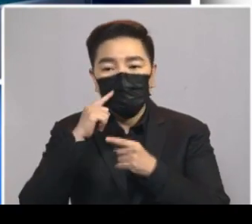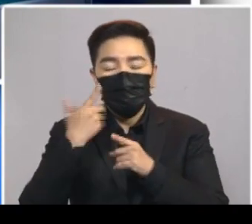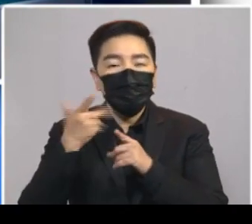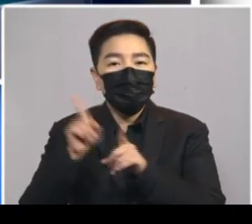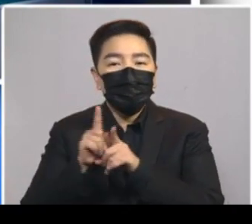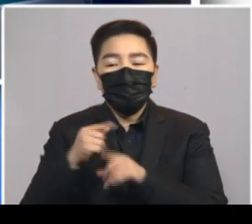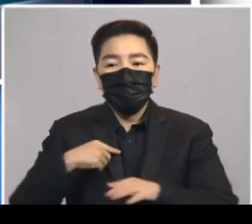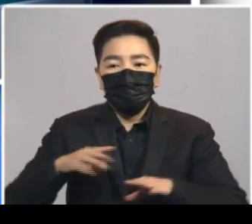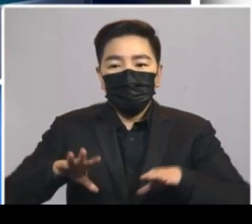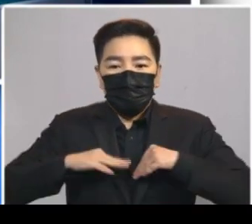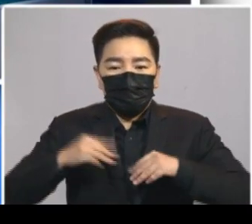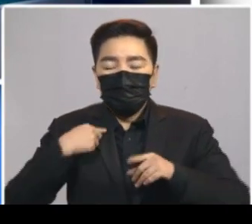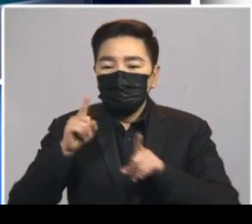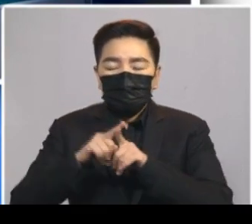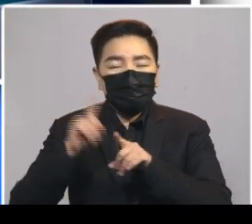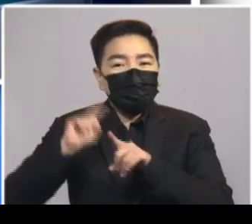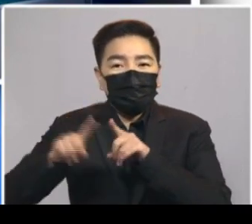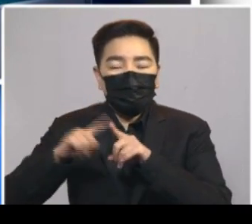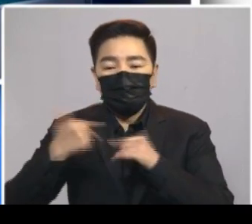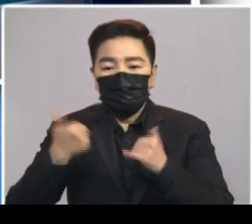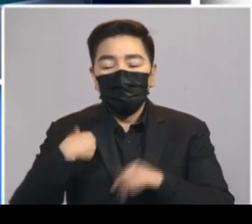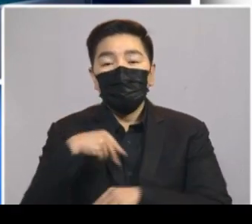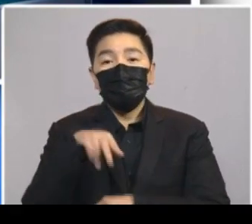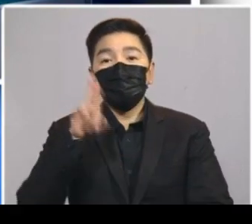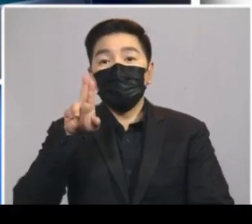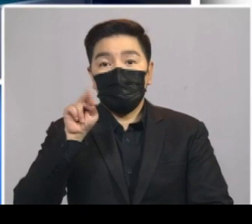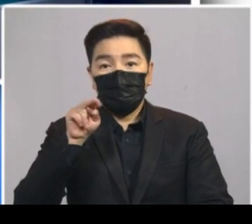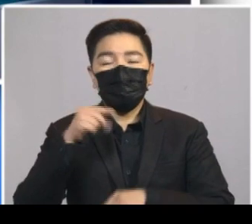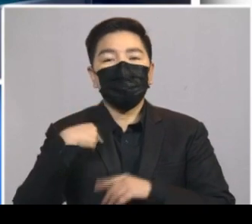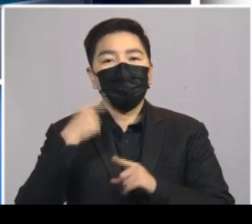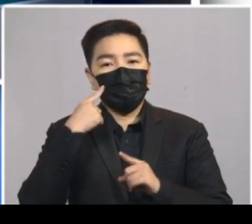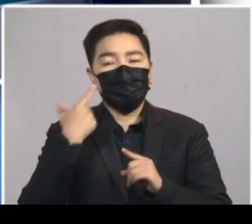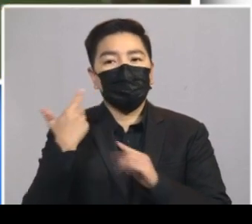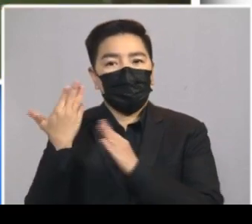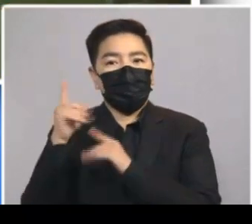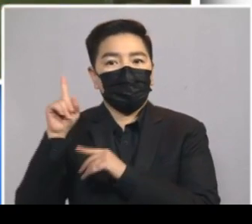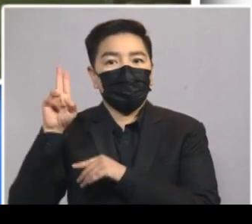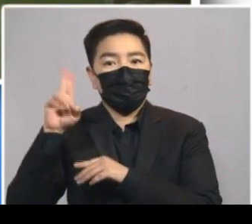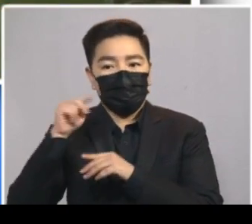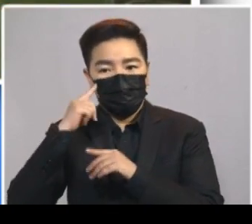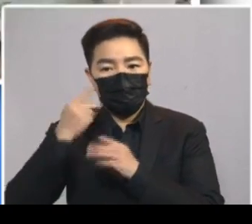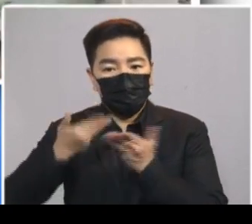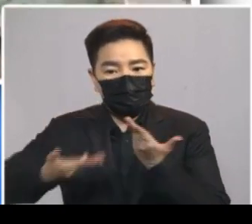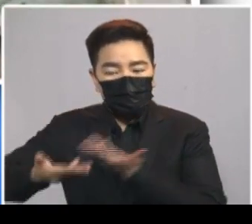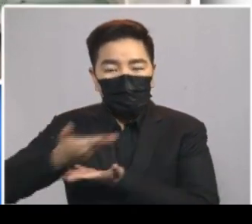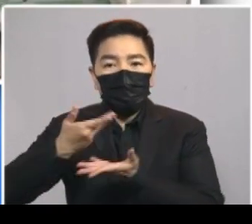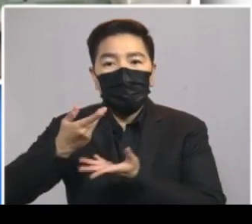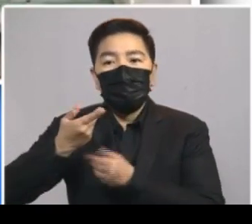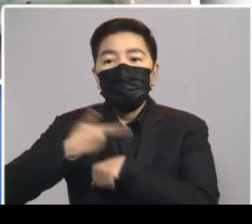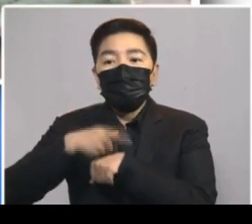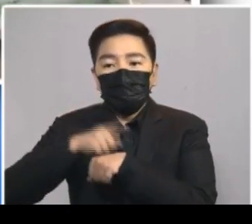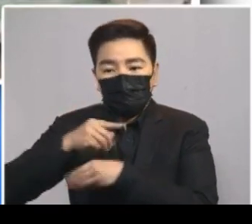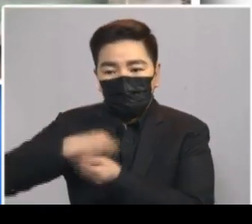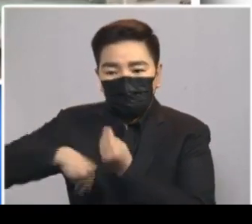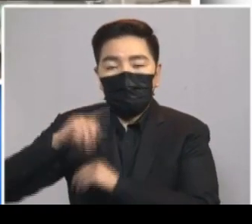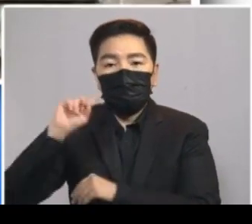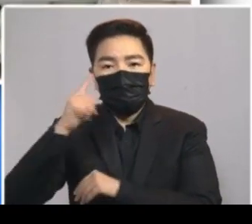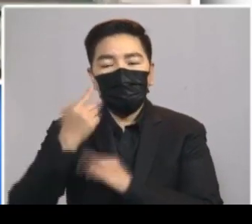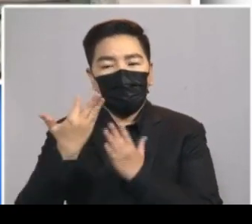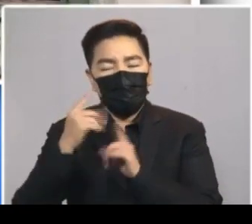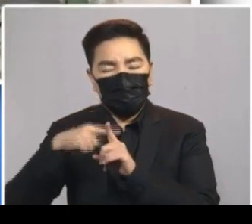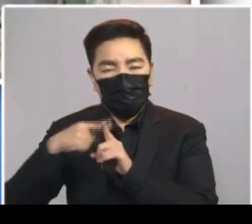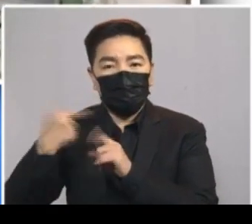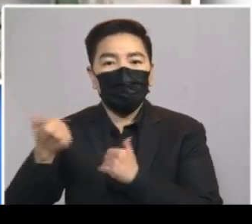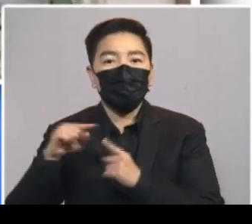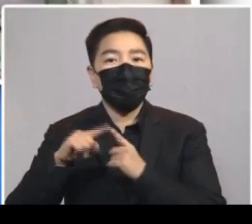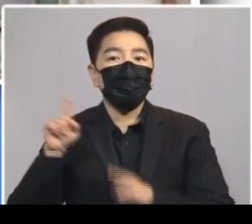าตรที่ได้เดินไปแล้วนะครับในมติสหประชาชาติคงจะช้าจนกว่าประธานหมุนเวียนคนใหม่จะมาอีกหลายเดือนนะครับตราบใดที่คณะม